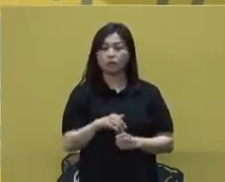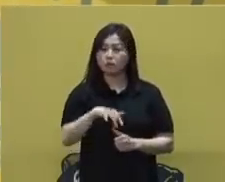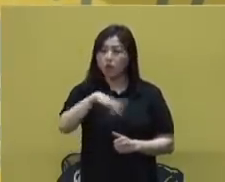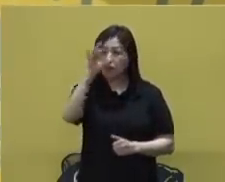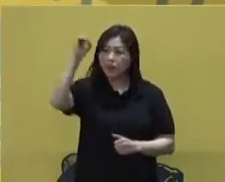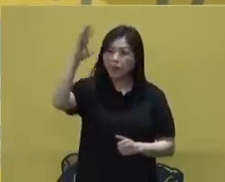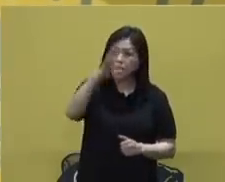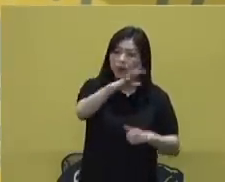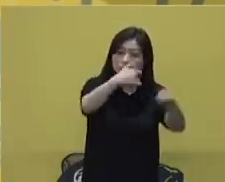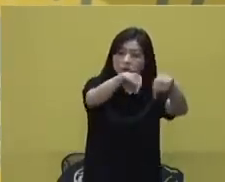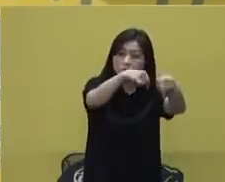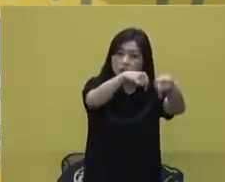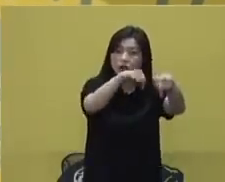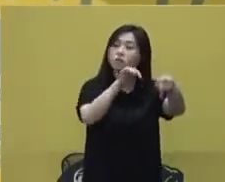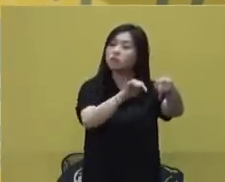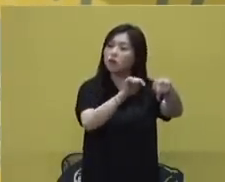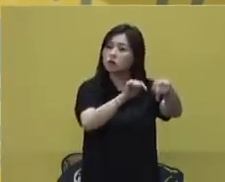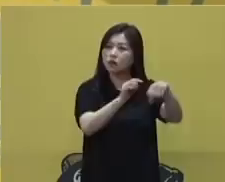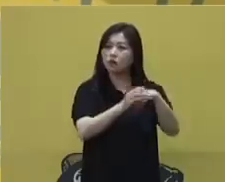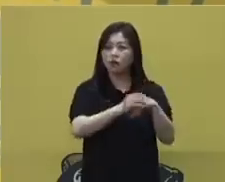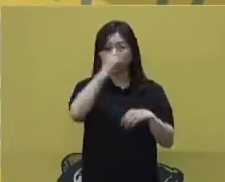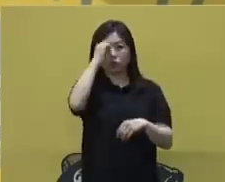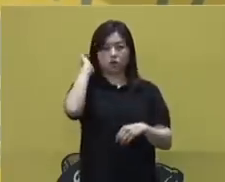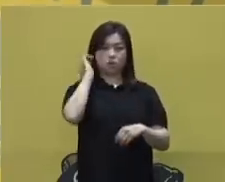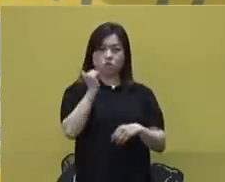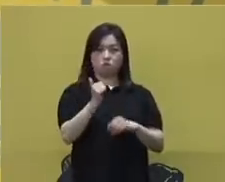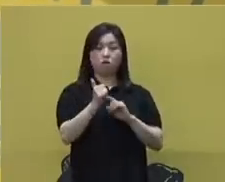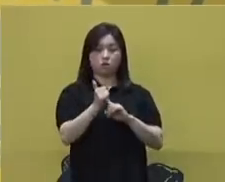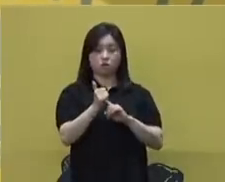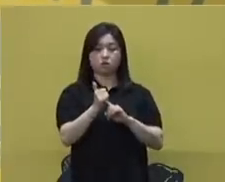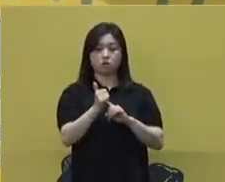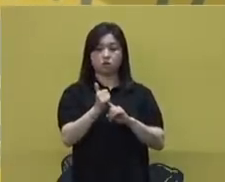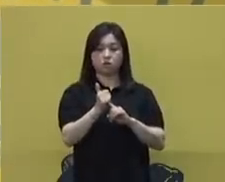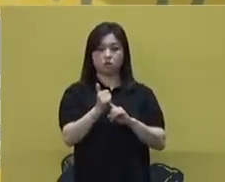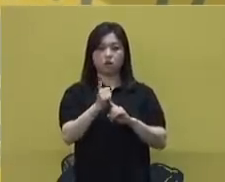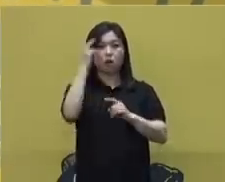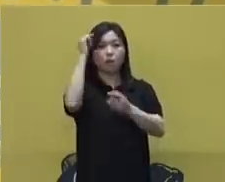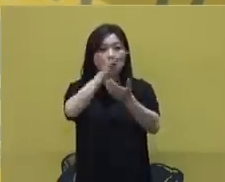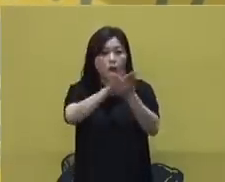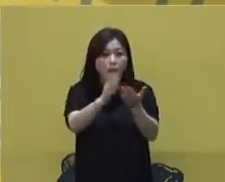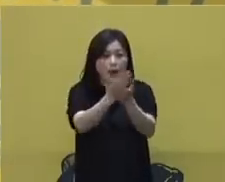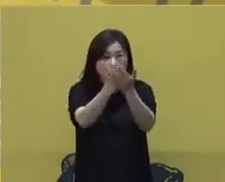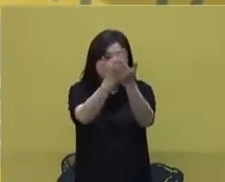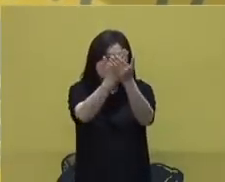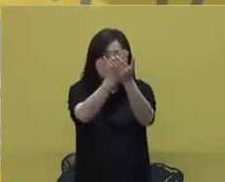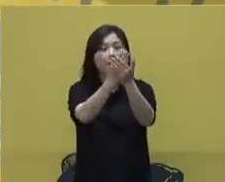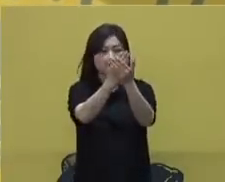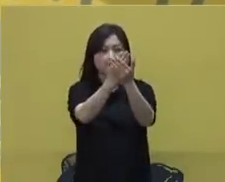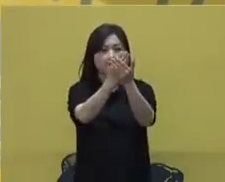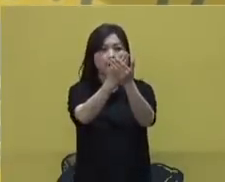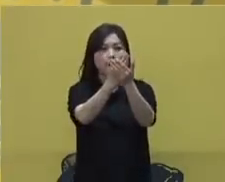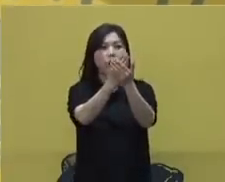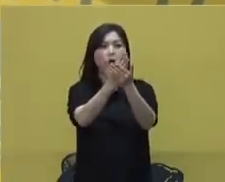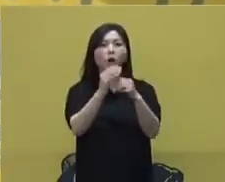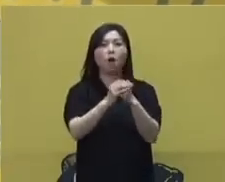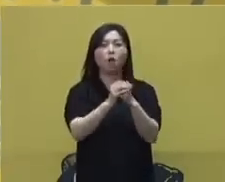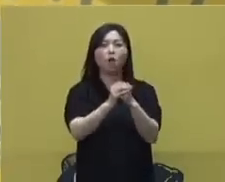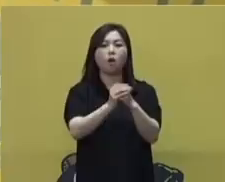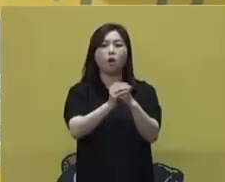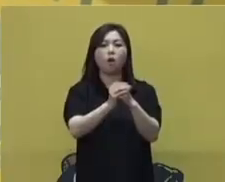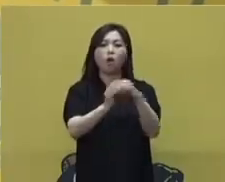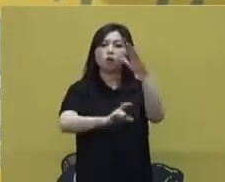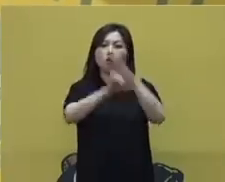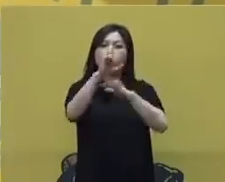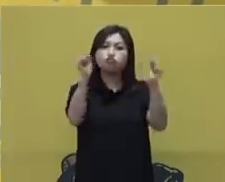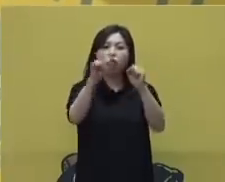햇볕 정책이라고 했던 것을 노무현 대통령은 이제 평화와 번영의 동북아 시대 또는 평화와